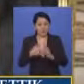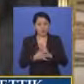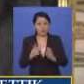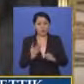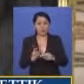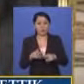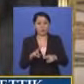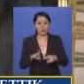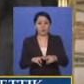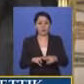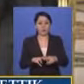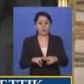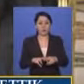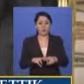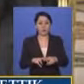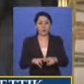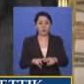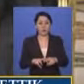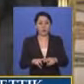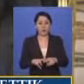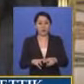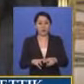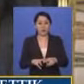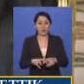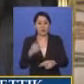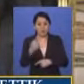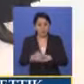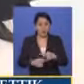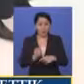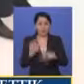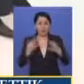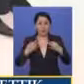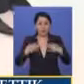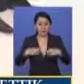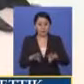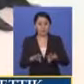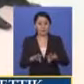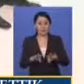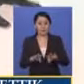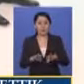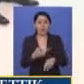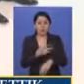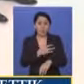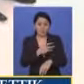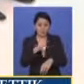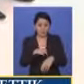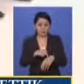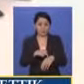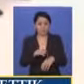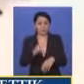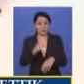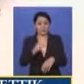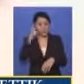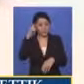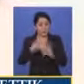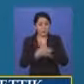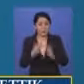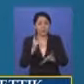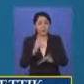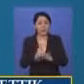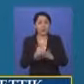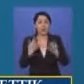Сондықтан бабалар аңсаған тәуелсіздіктің қадырын жан жүрегімізбен сезінеміз.